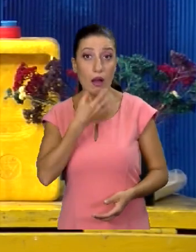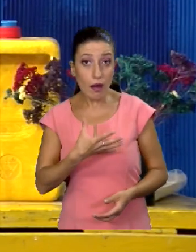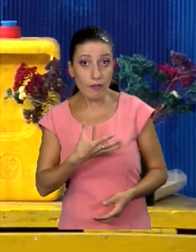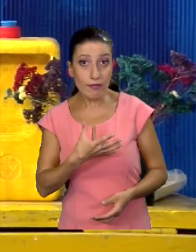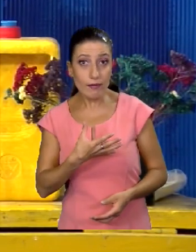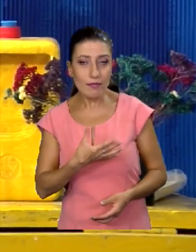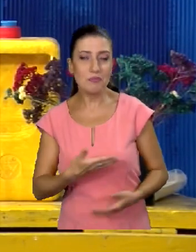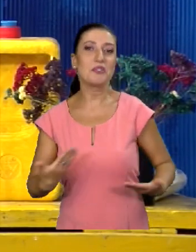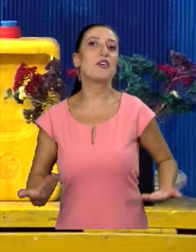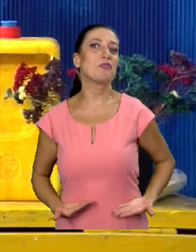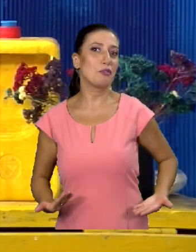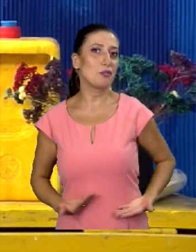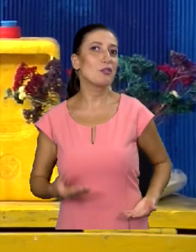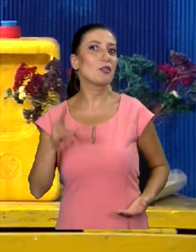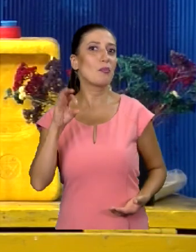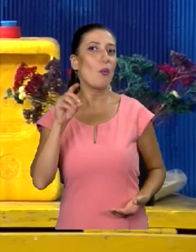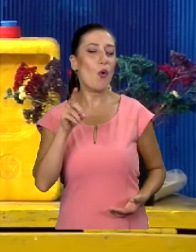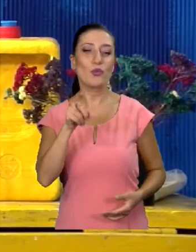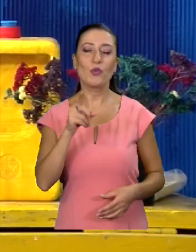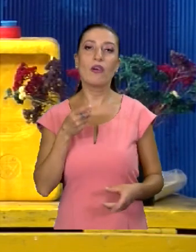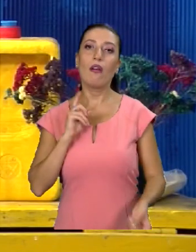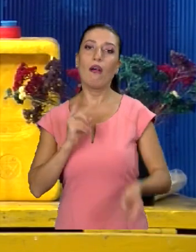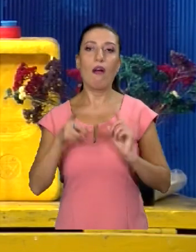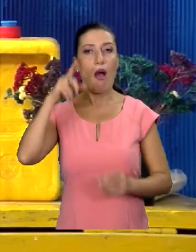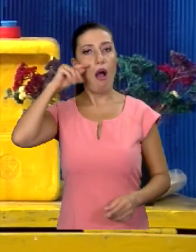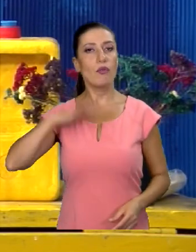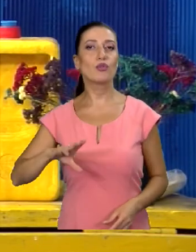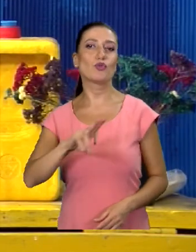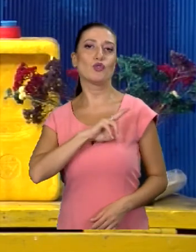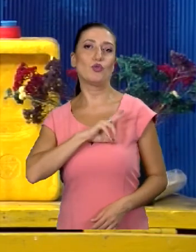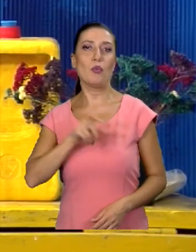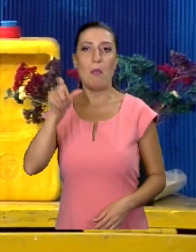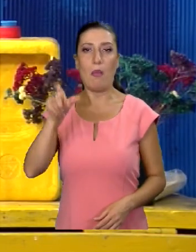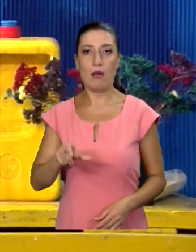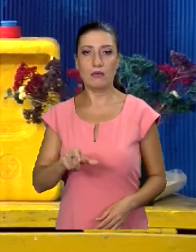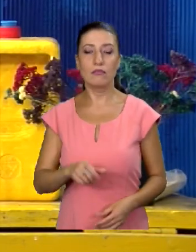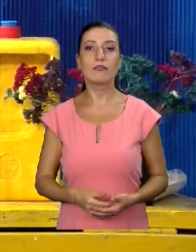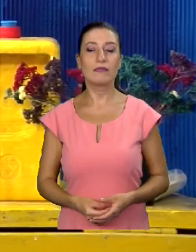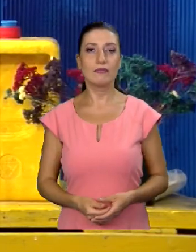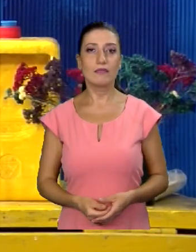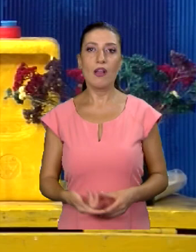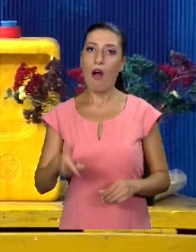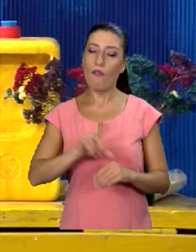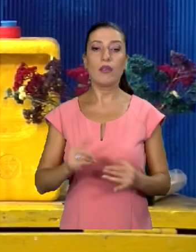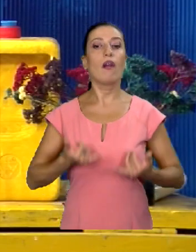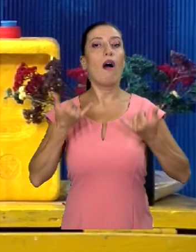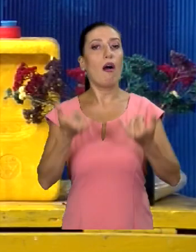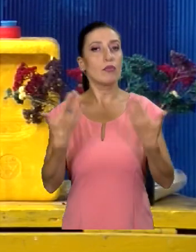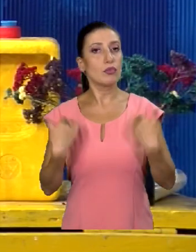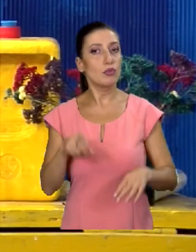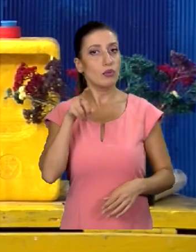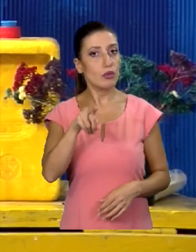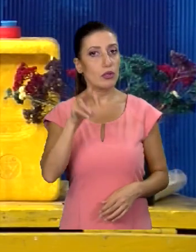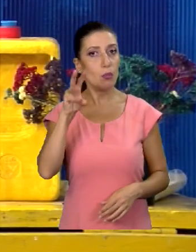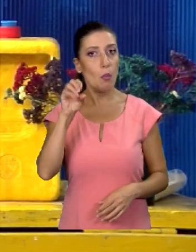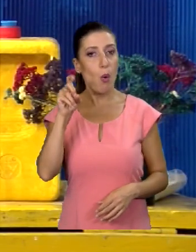Կեցես մոխ, դու իսկական հայրենասեր ես։ Բայց չէ, ավելի հարգեցի քեզ մոխ։